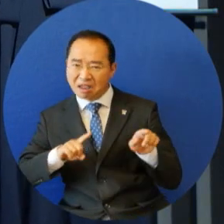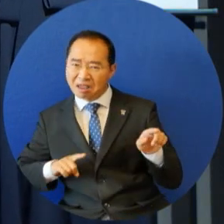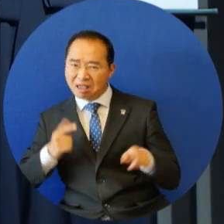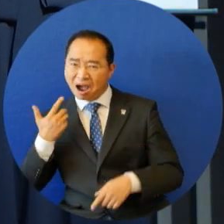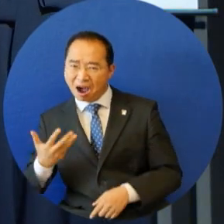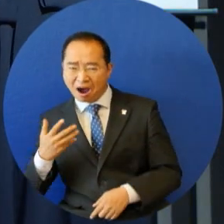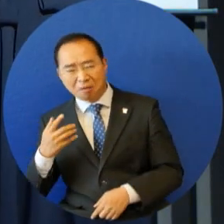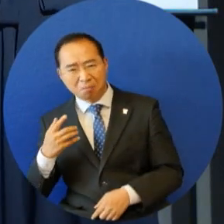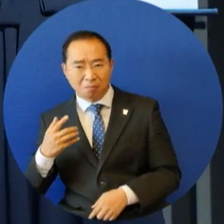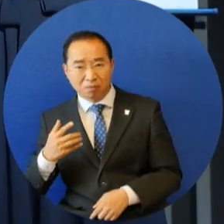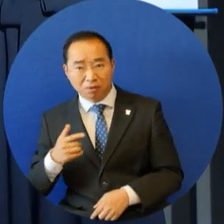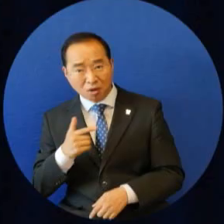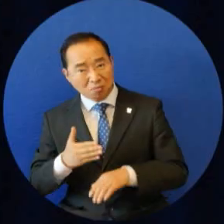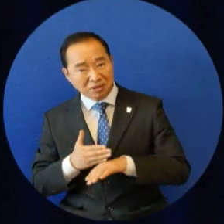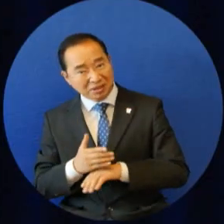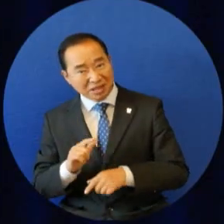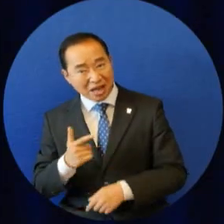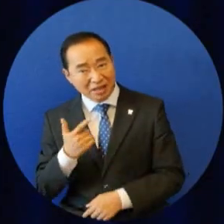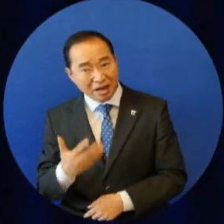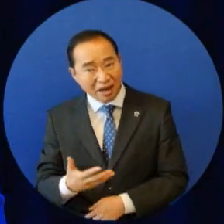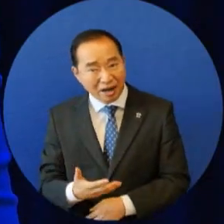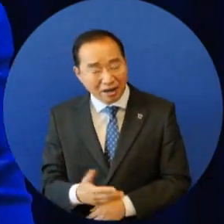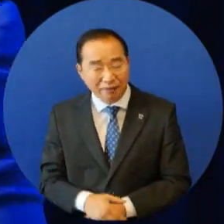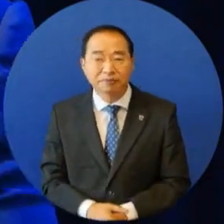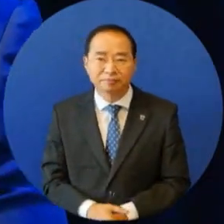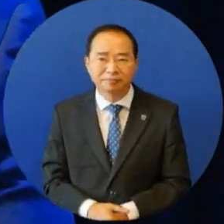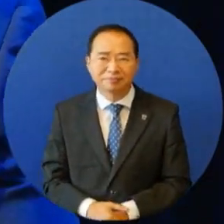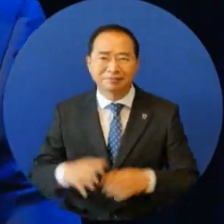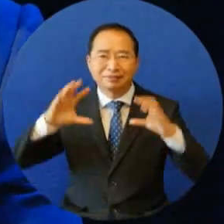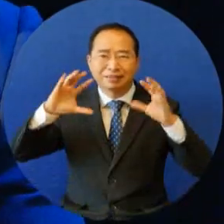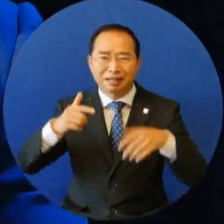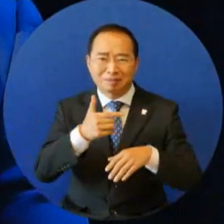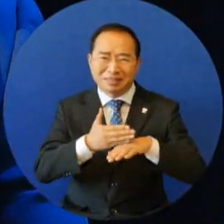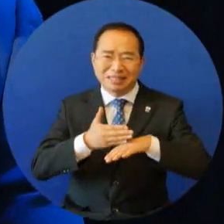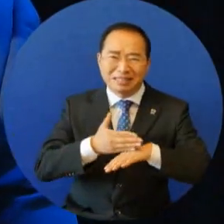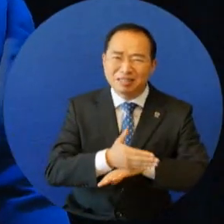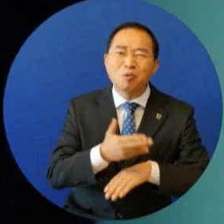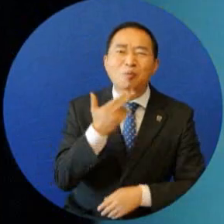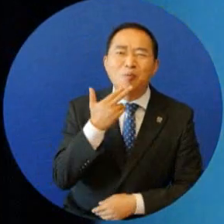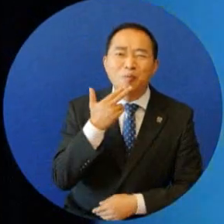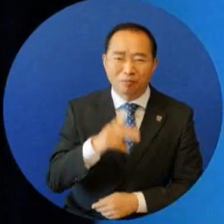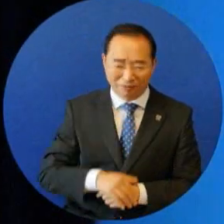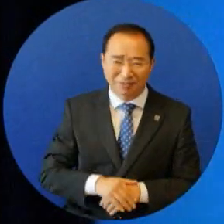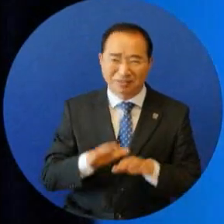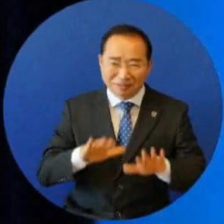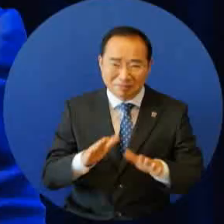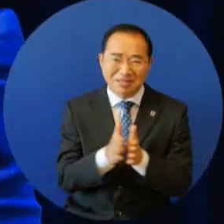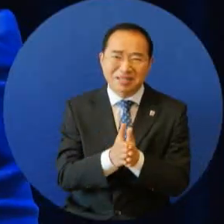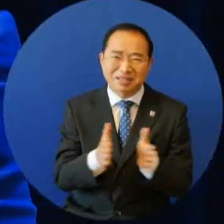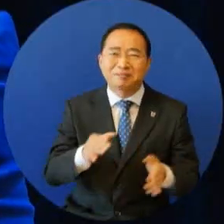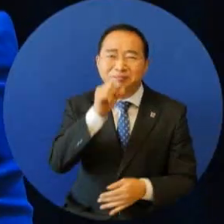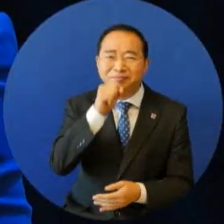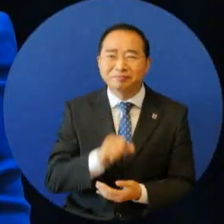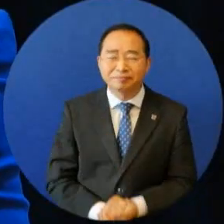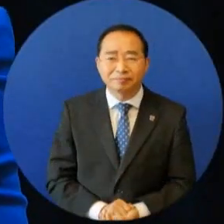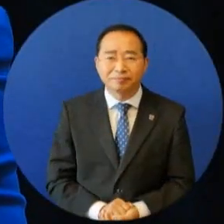하고요. 너무 늦은 건 아니겠죠? 아, 세상에 너무 늦은 때는 없어요. 예.